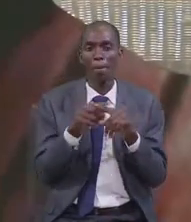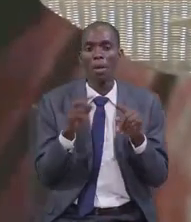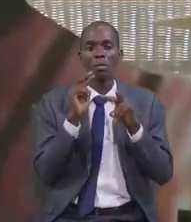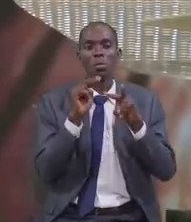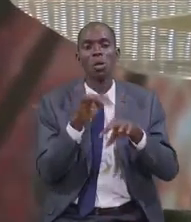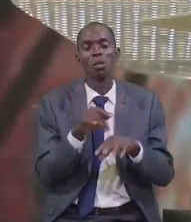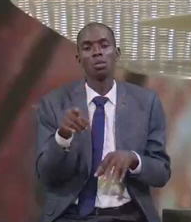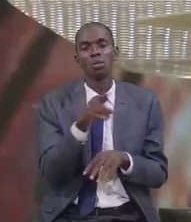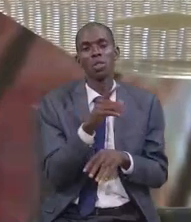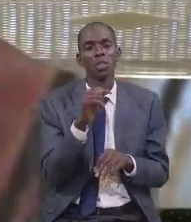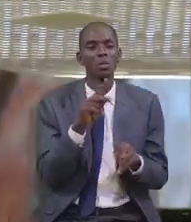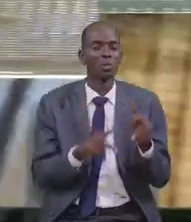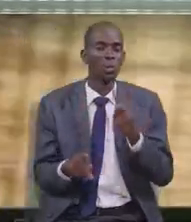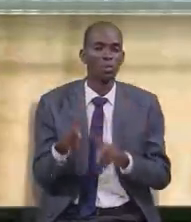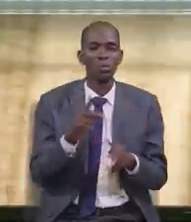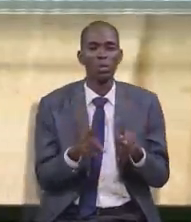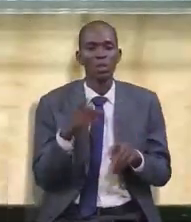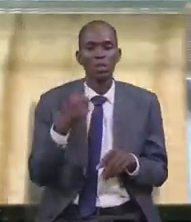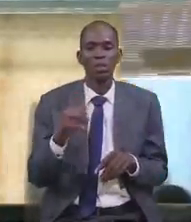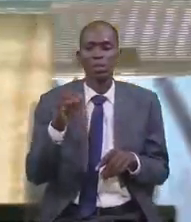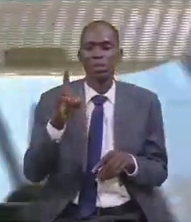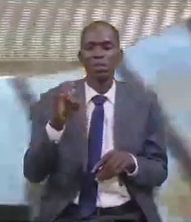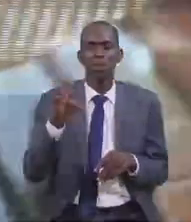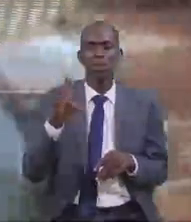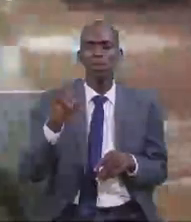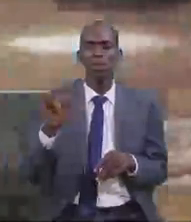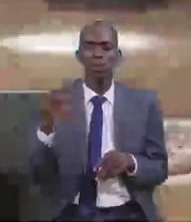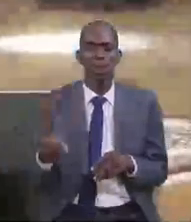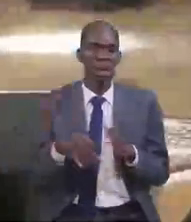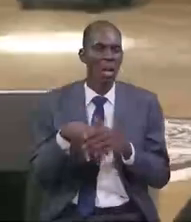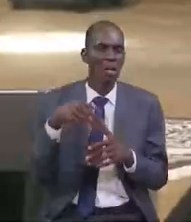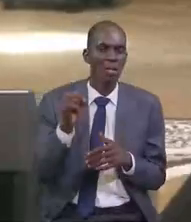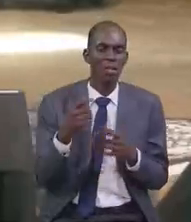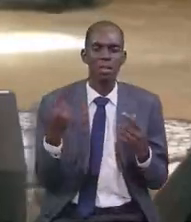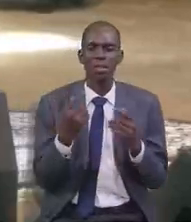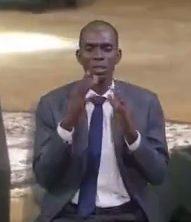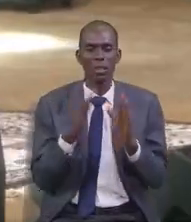là-bas, les délits au dehors là-bas, les partenaires de péché là-bas.